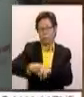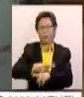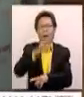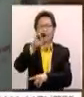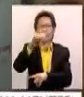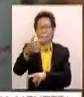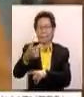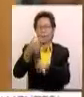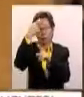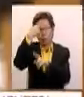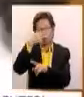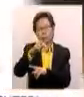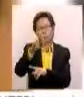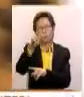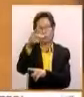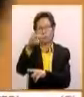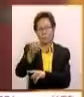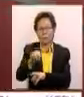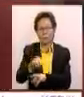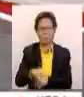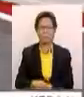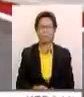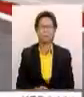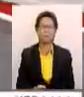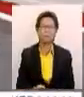Gambang, RTM.